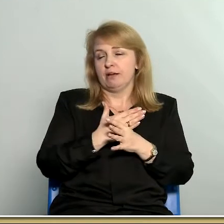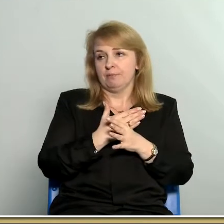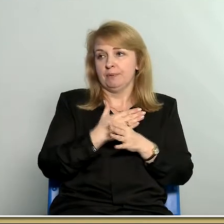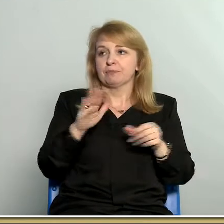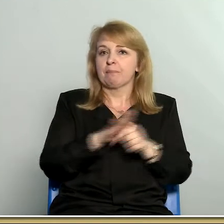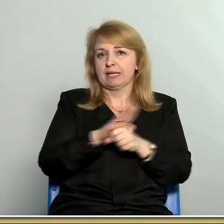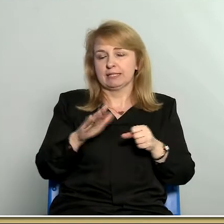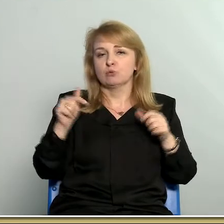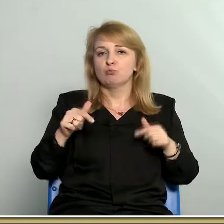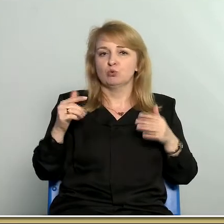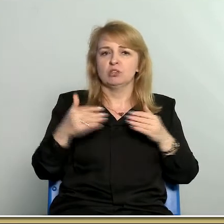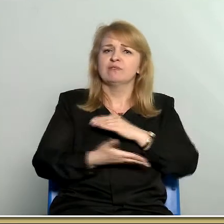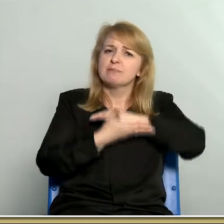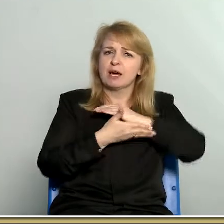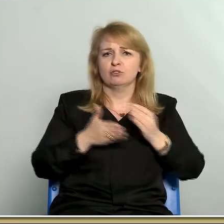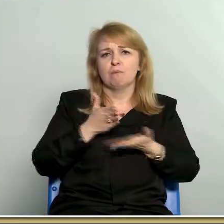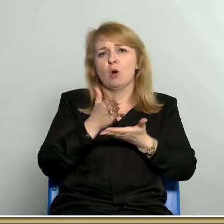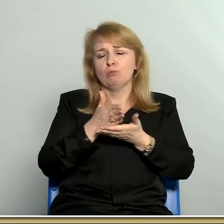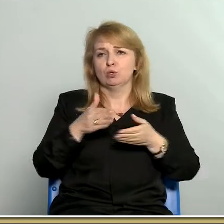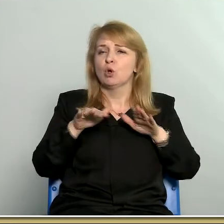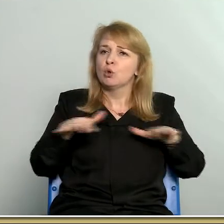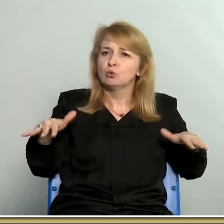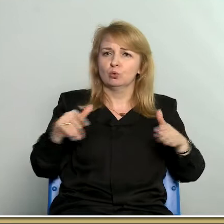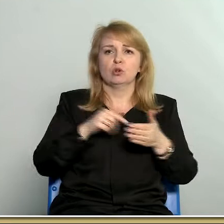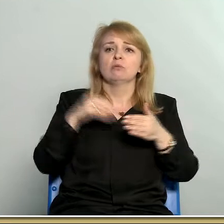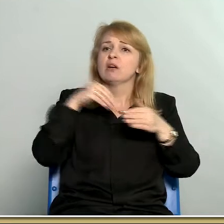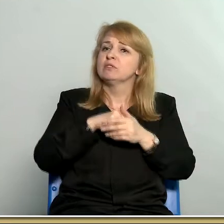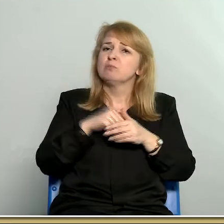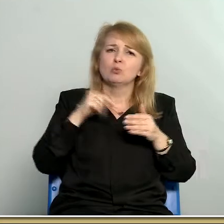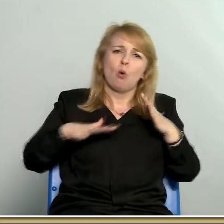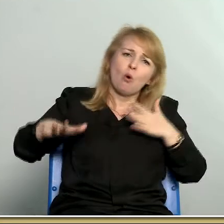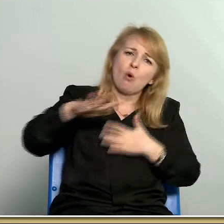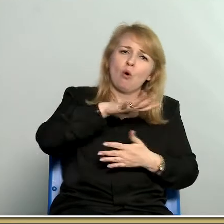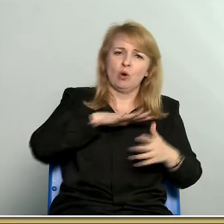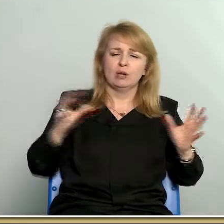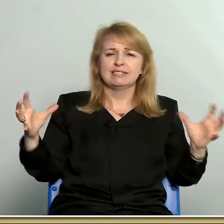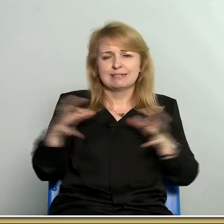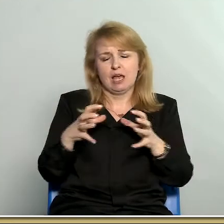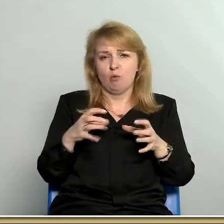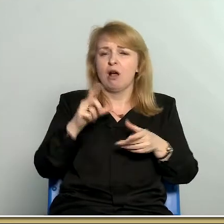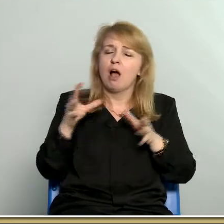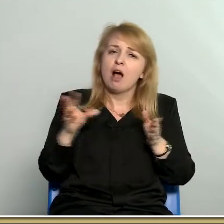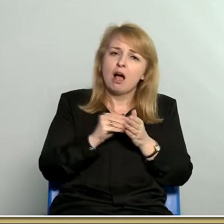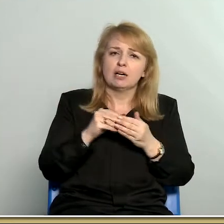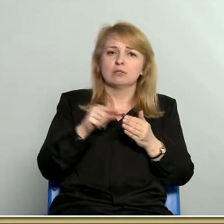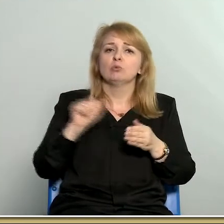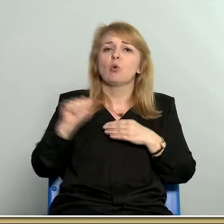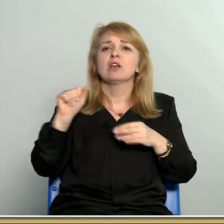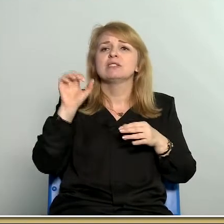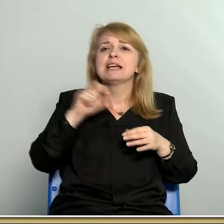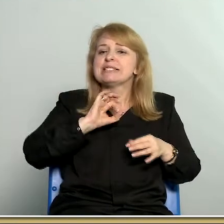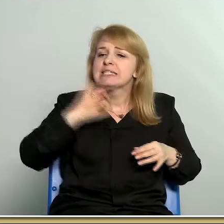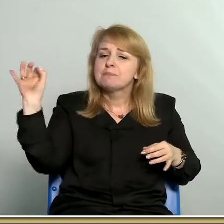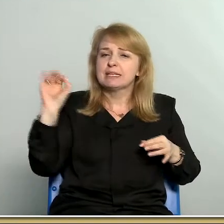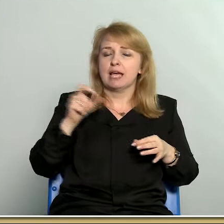podkreślano na każdym spotkań z Komisją Europejską, to nie ma być wsparcie instytucji otoczenia biznesu. To ma być wsparcie spersonalizowane